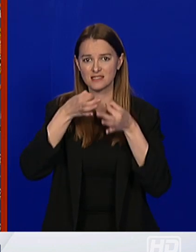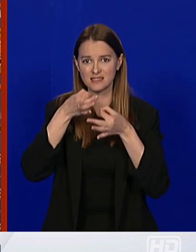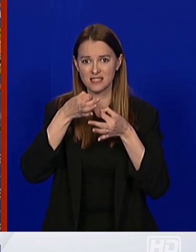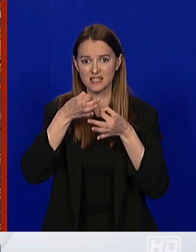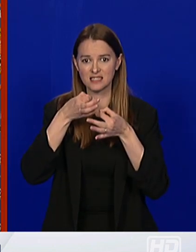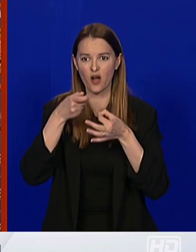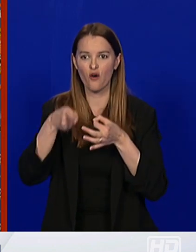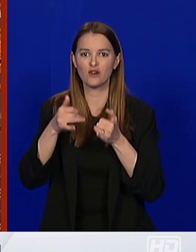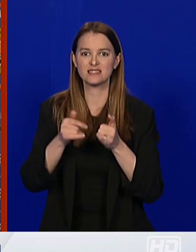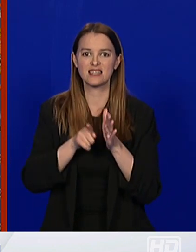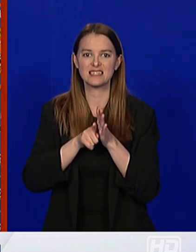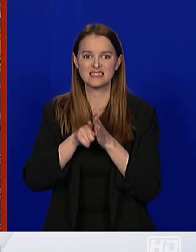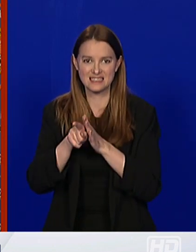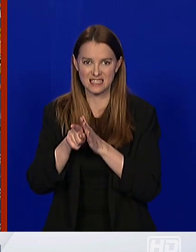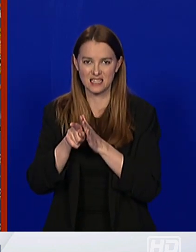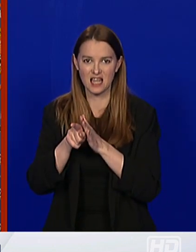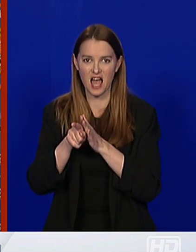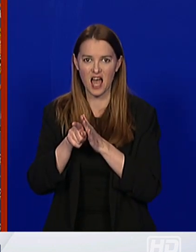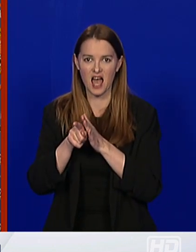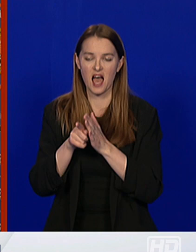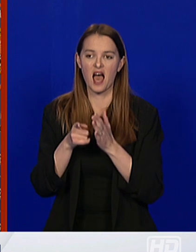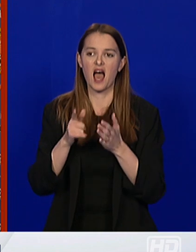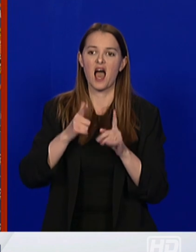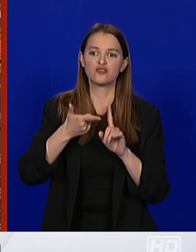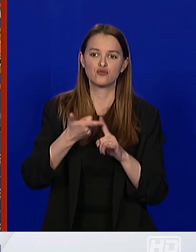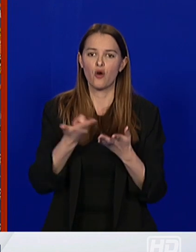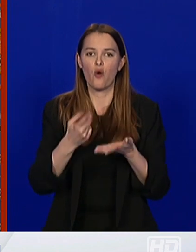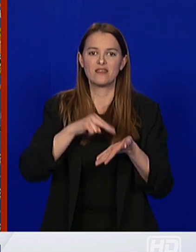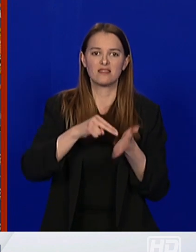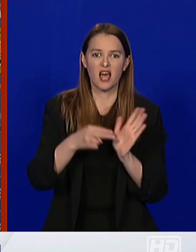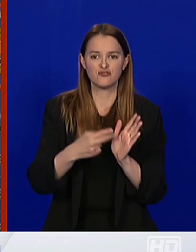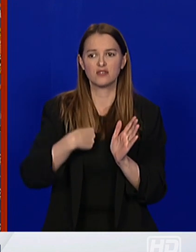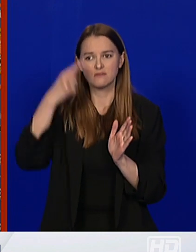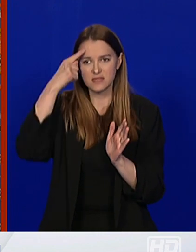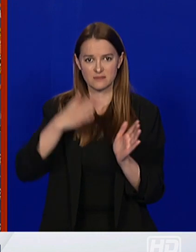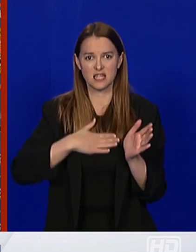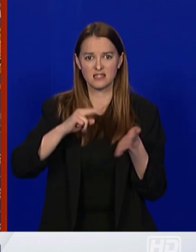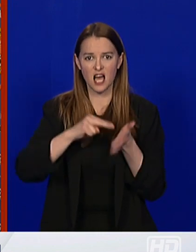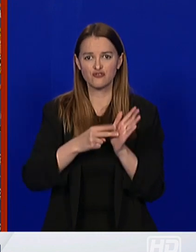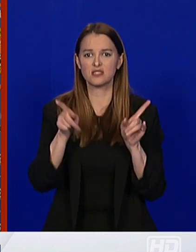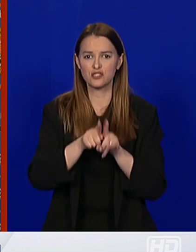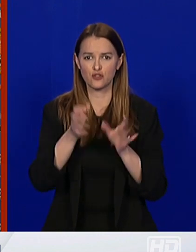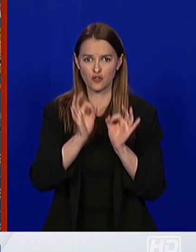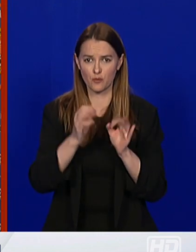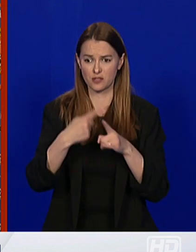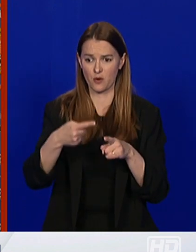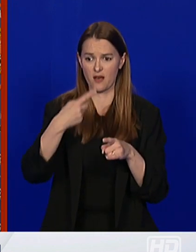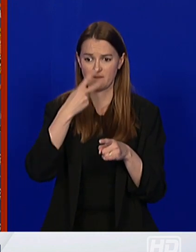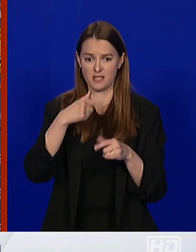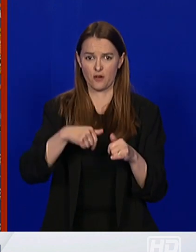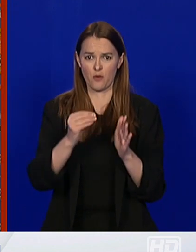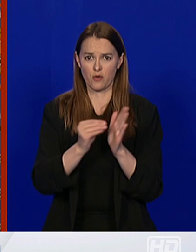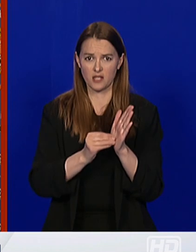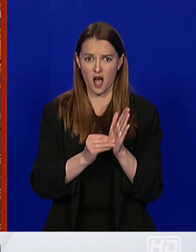to je cilj i to su naši rezultati. A drugo je sredstvo. Ja bih rekao da i po sredstvu smo mi odlični, jer ako pogledate naše podatke, mi kontinuirano imamo